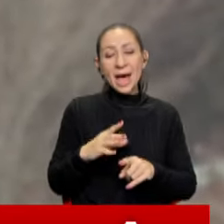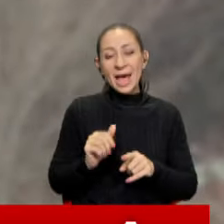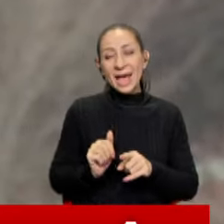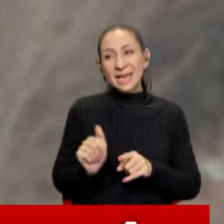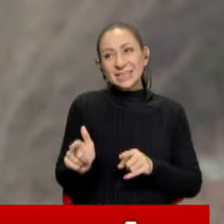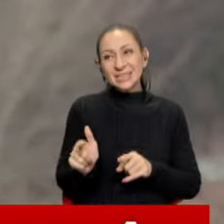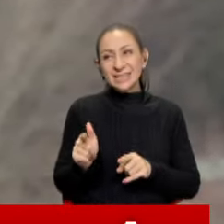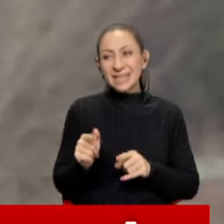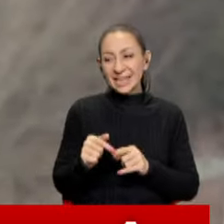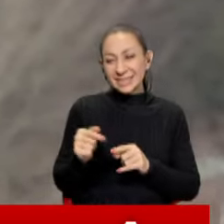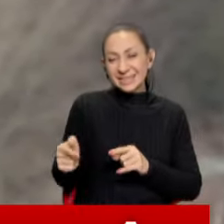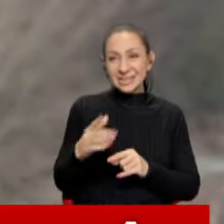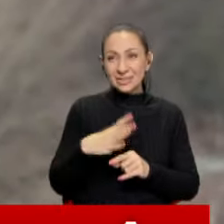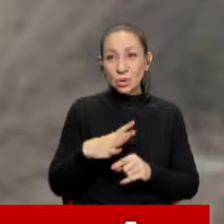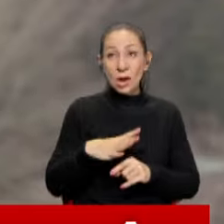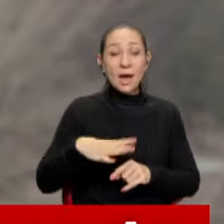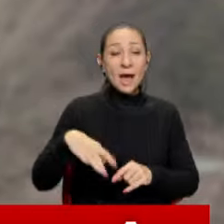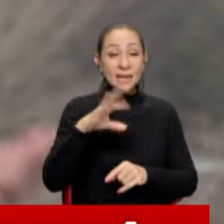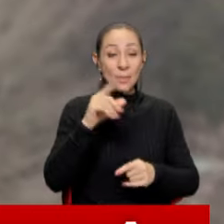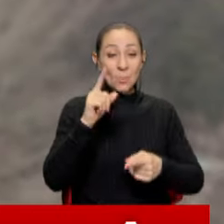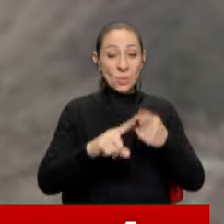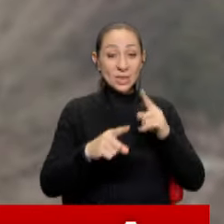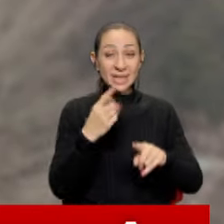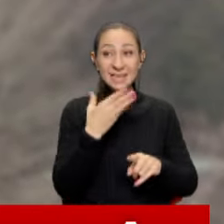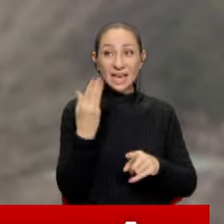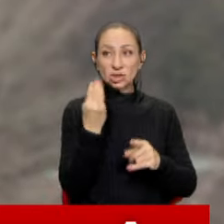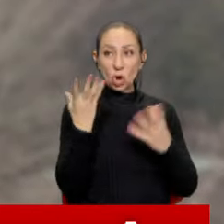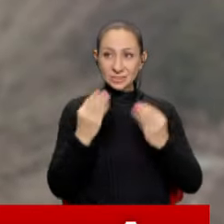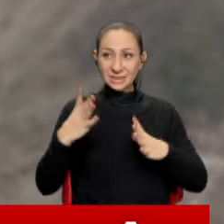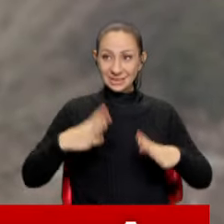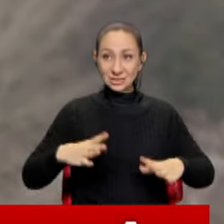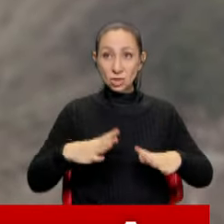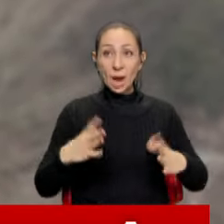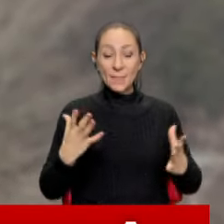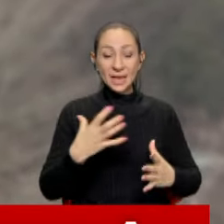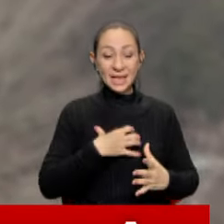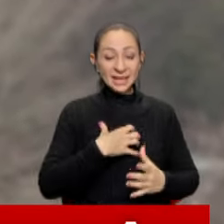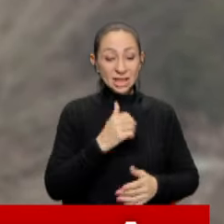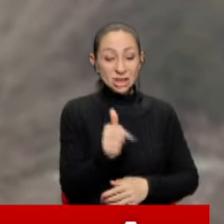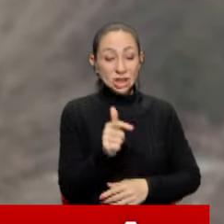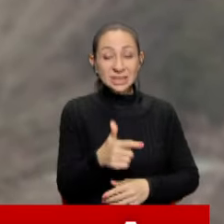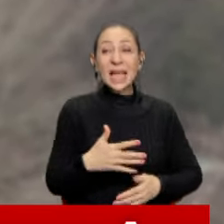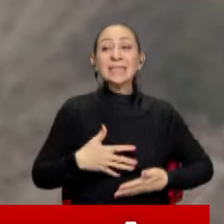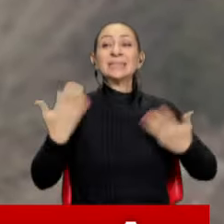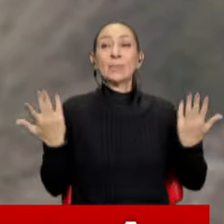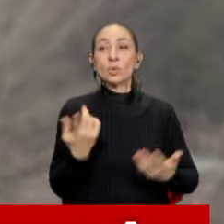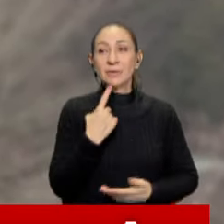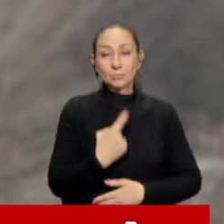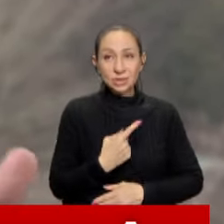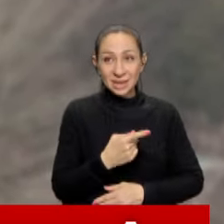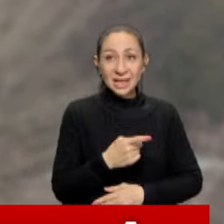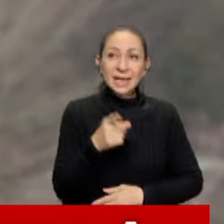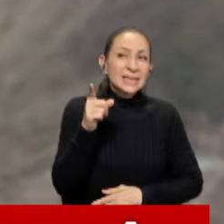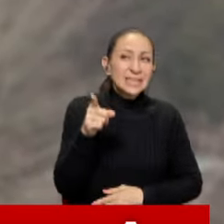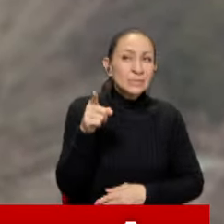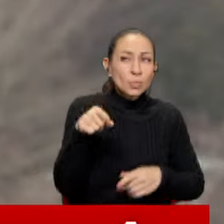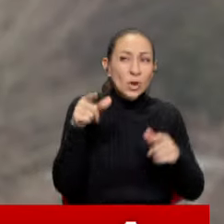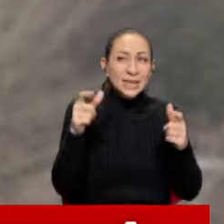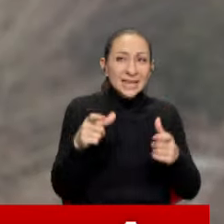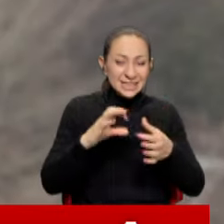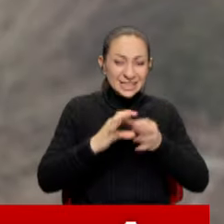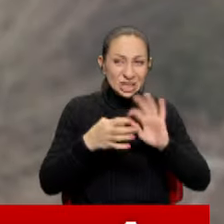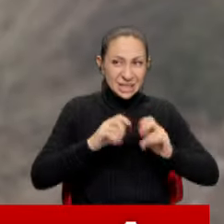istiyor. Herkes siyasetin gençleşmesini istiyor ama kendi ilçesinde istemiyor demişti. Siz buradaki